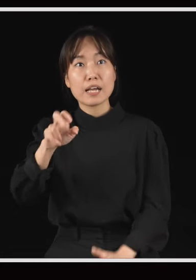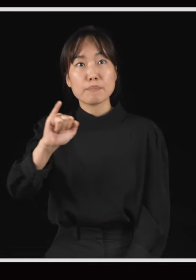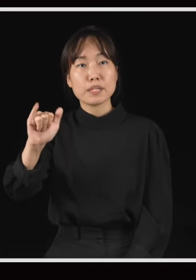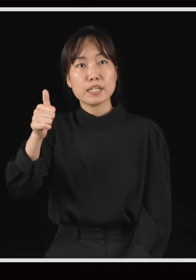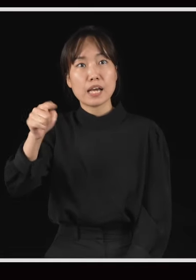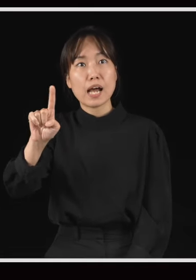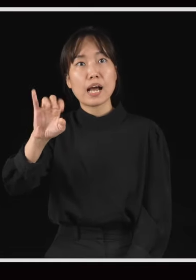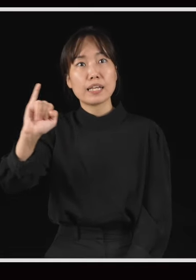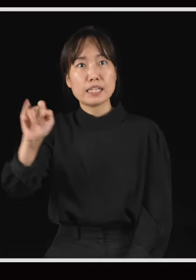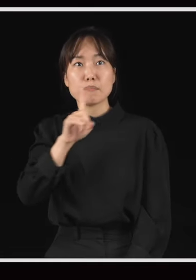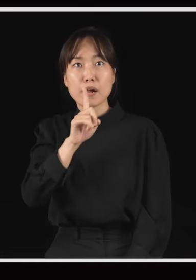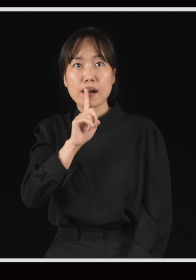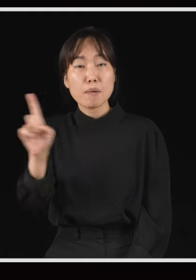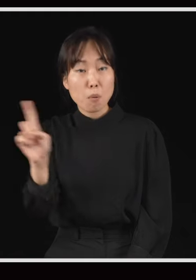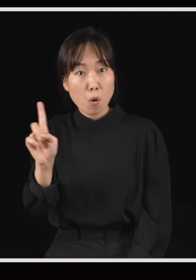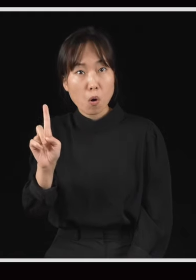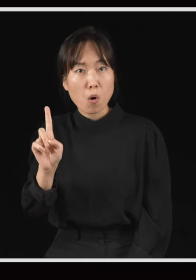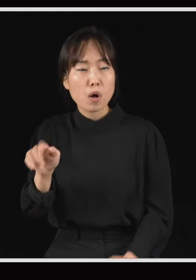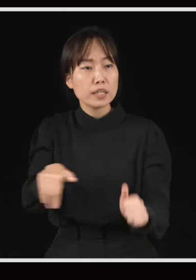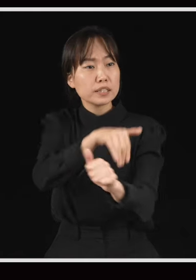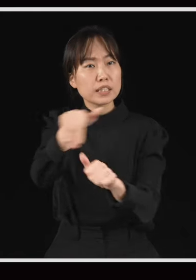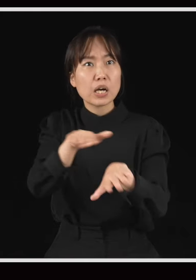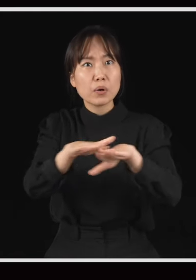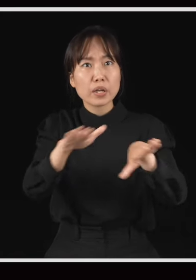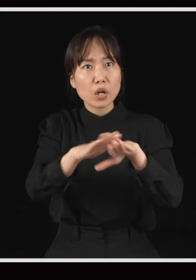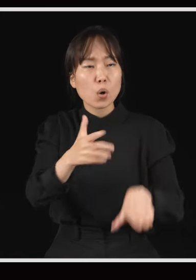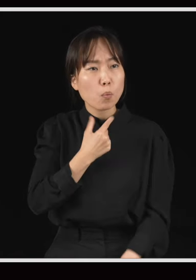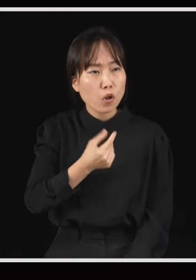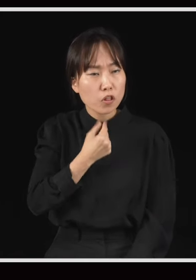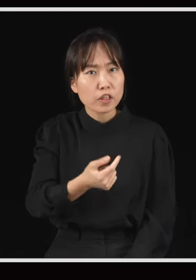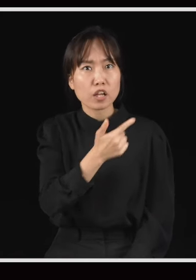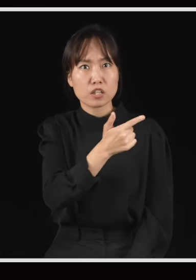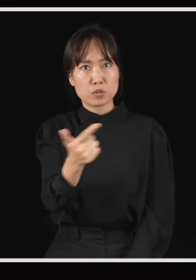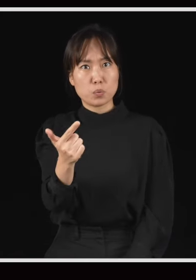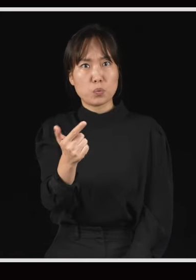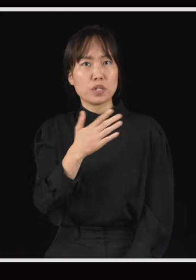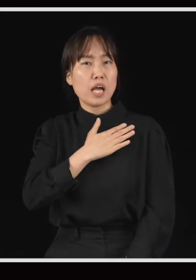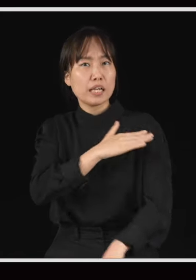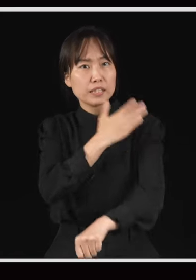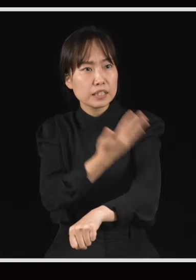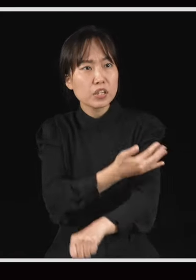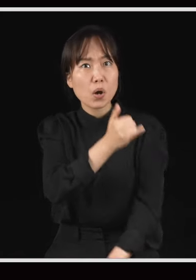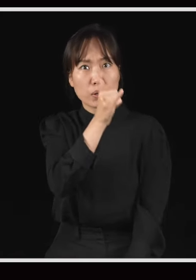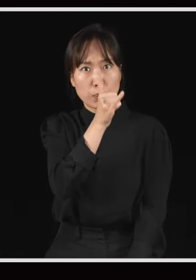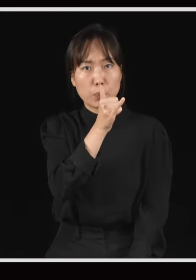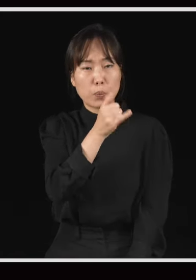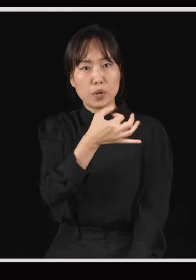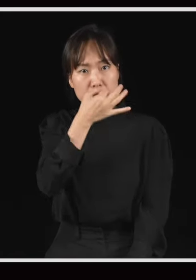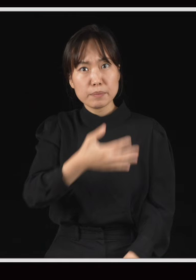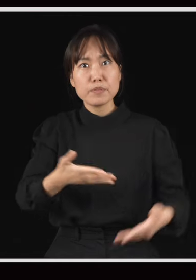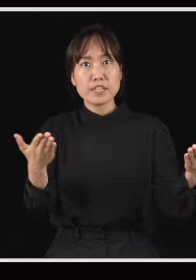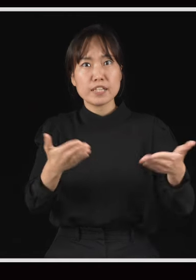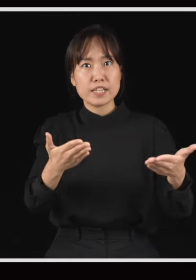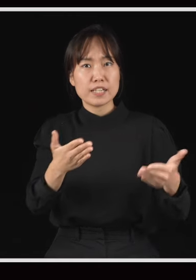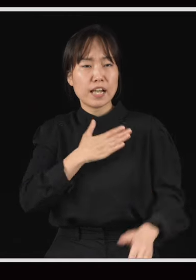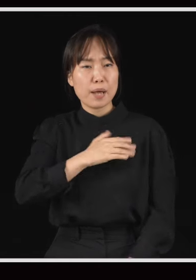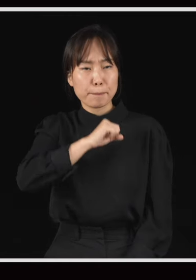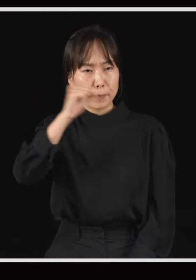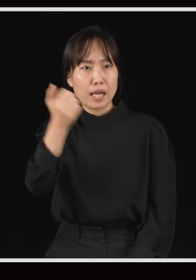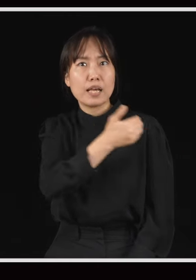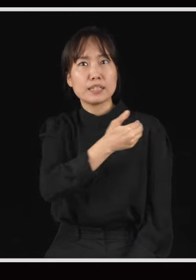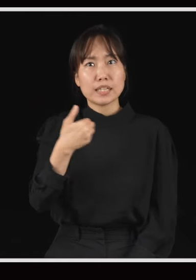이렇게 얘기했어요. 해결 과제의 요구가 높고 나의 기술도 높고, 그러니까 굉장히 어려운 거를 내가 잘 해낼 수 있을 때 나는